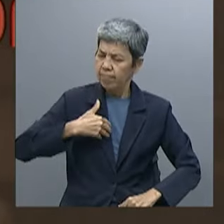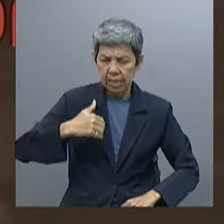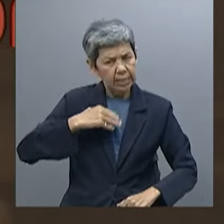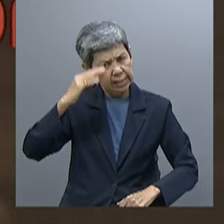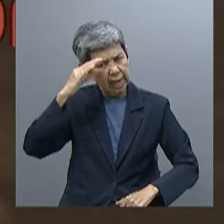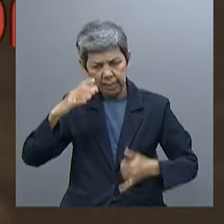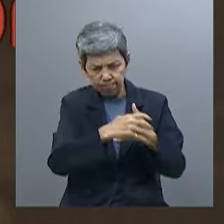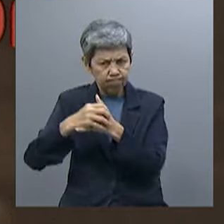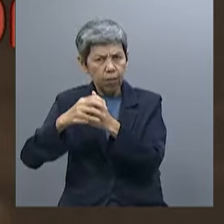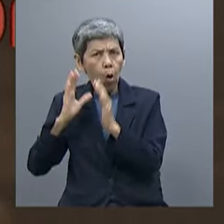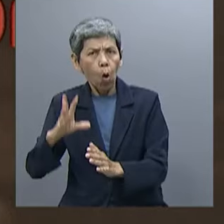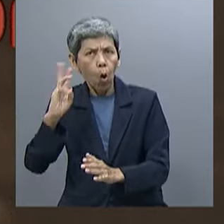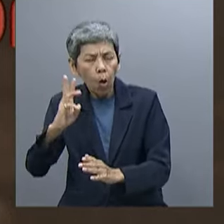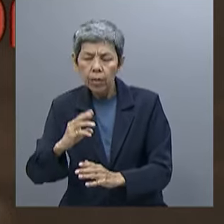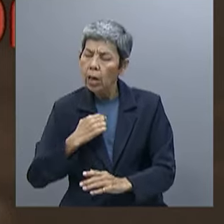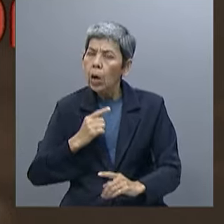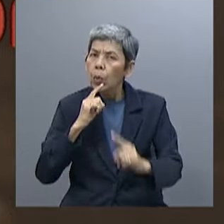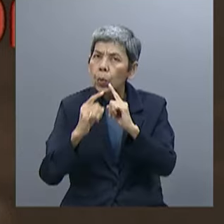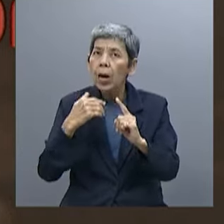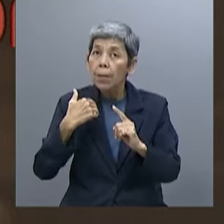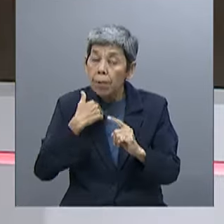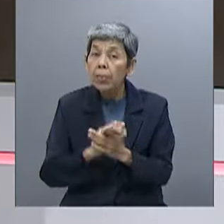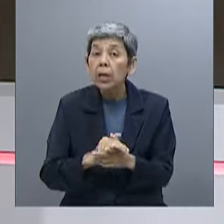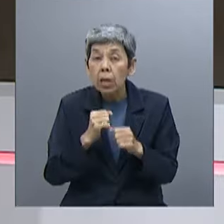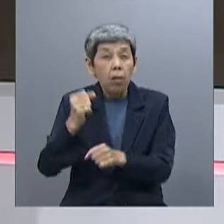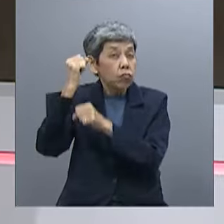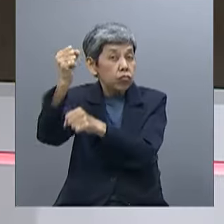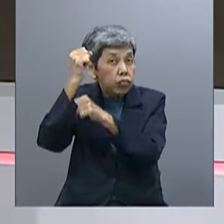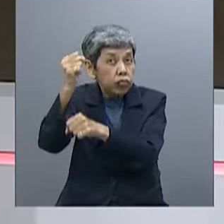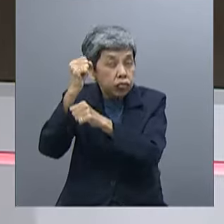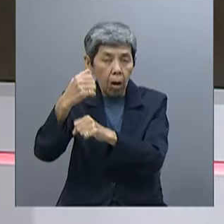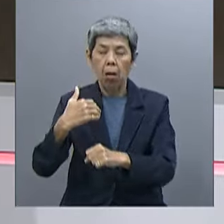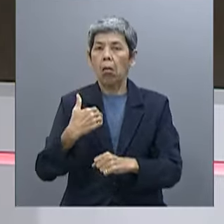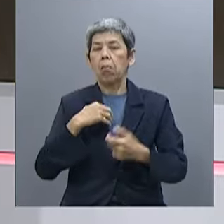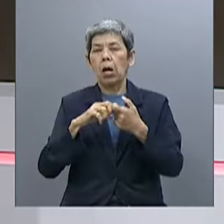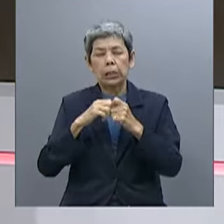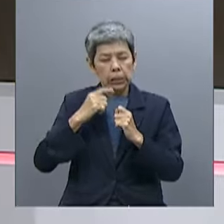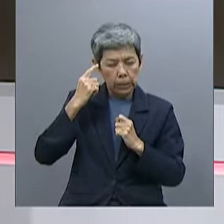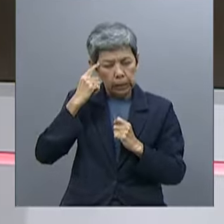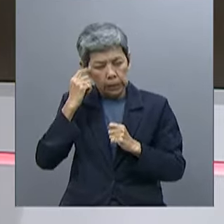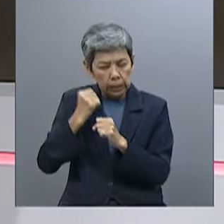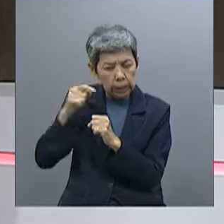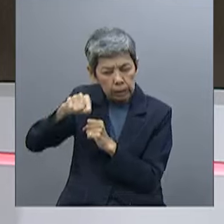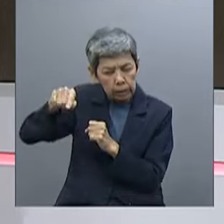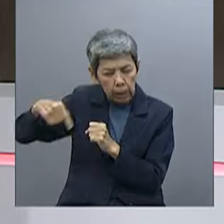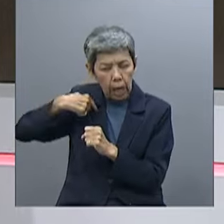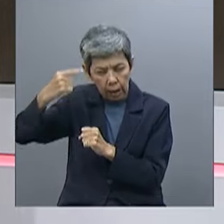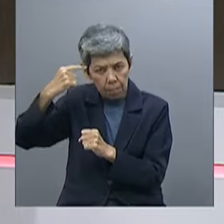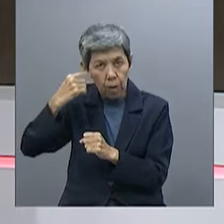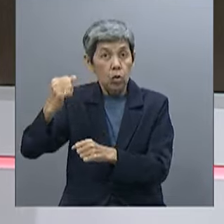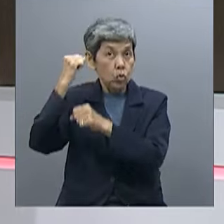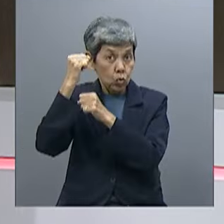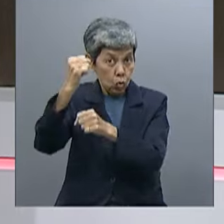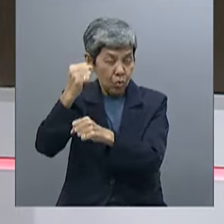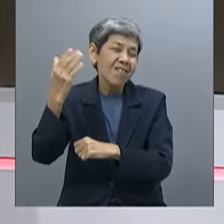หารก็เลยทำให้ถูกใช้เป็นข้อสันนิษฐานว่าการชุมนุมนั้นเลยมีการวางแผนมาก่อนหรือไม่ซึ่งในการชุมนุมณ